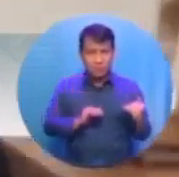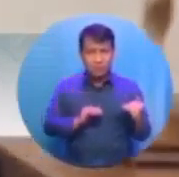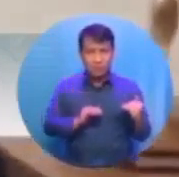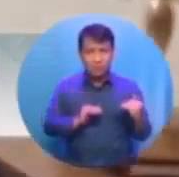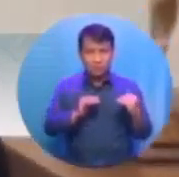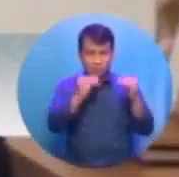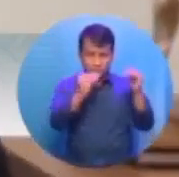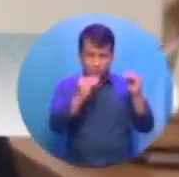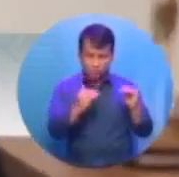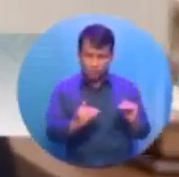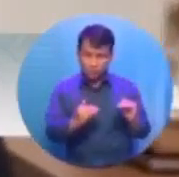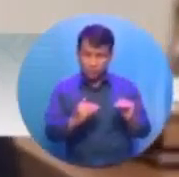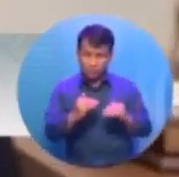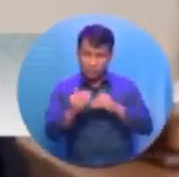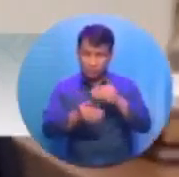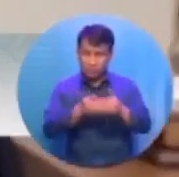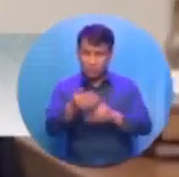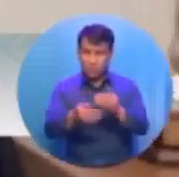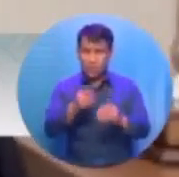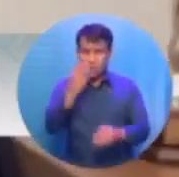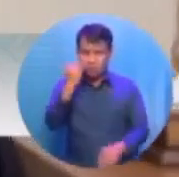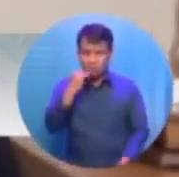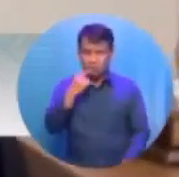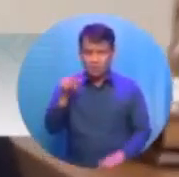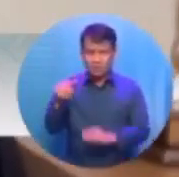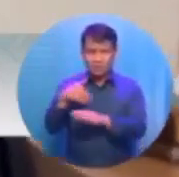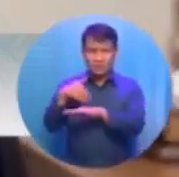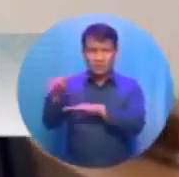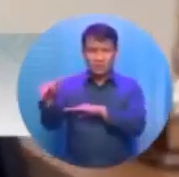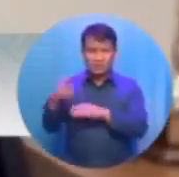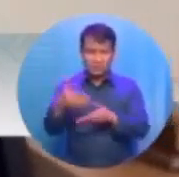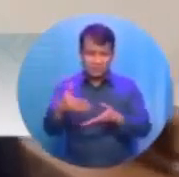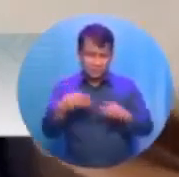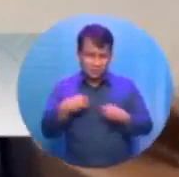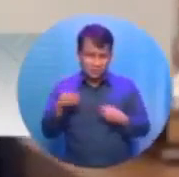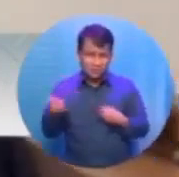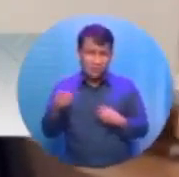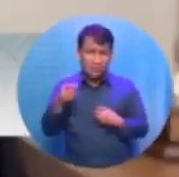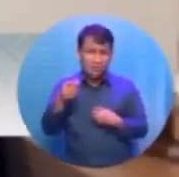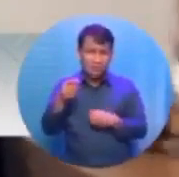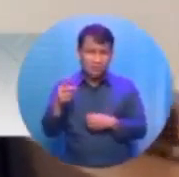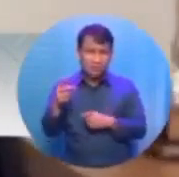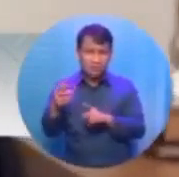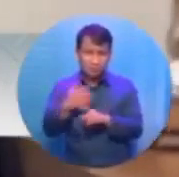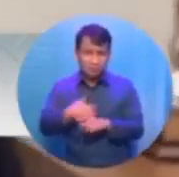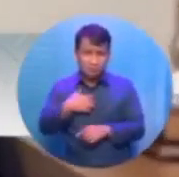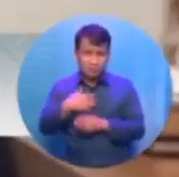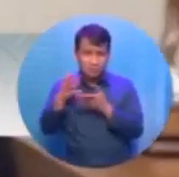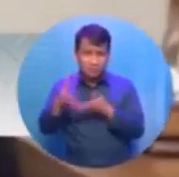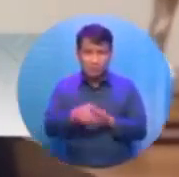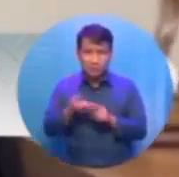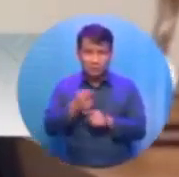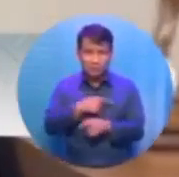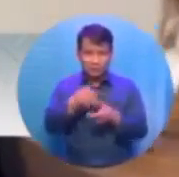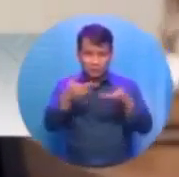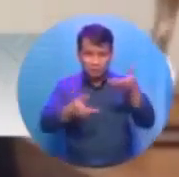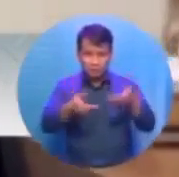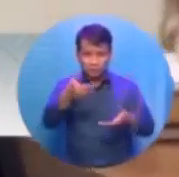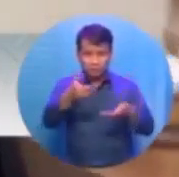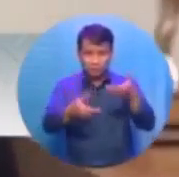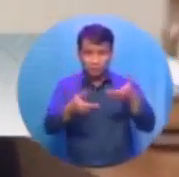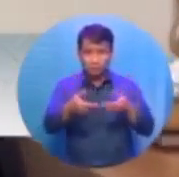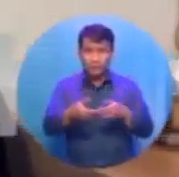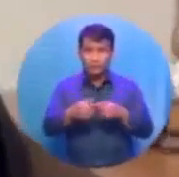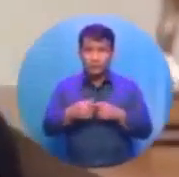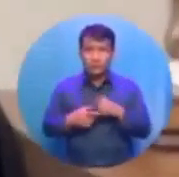Ang nakakapagtaka po kasi dito, bakit hindi nakatanggap ng subpoena or summons, ito pong complainant natin ngayon. Kapag ganun po